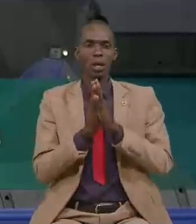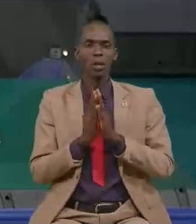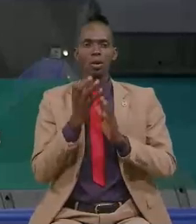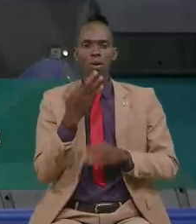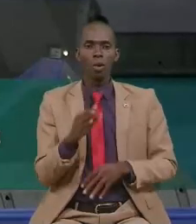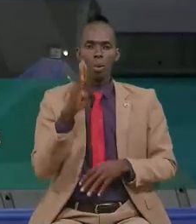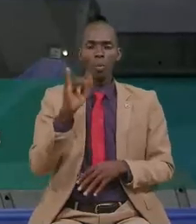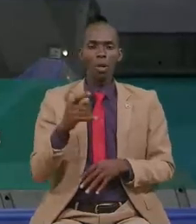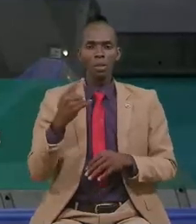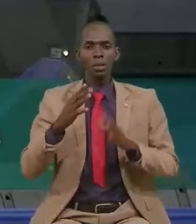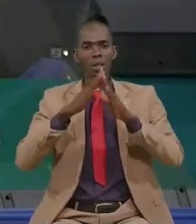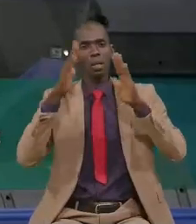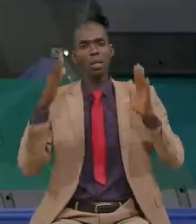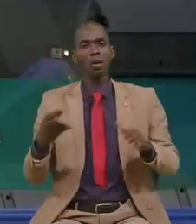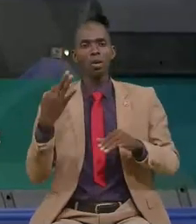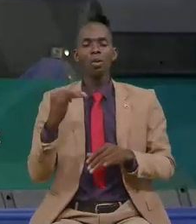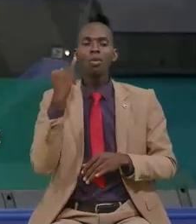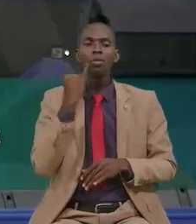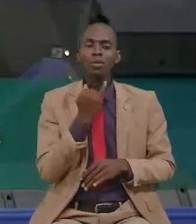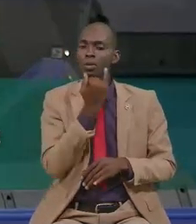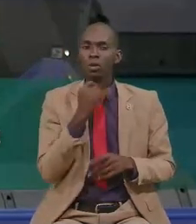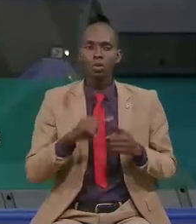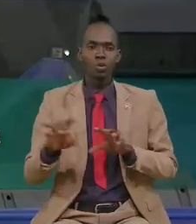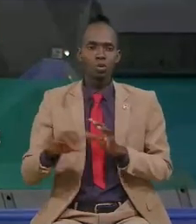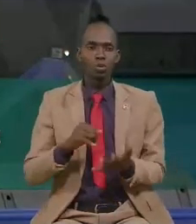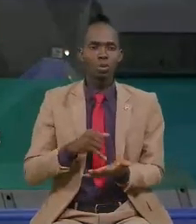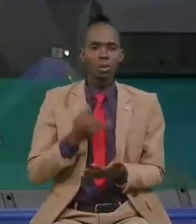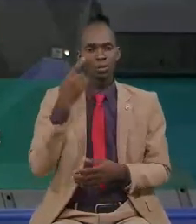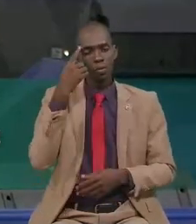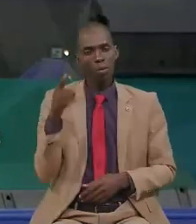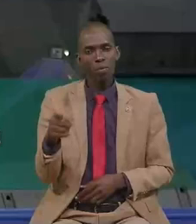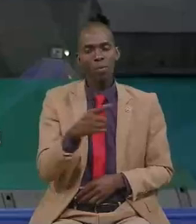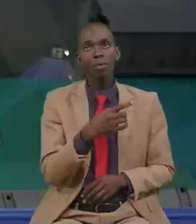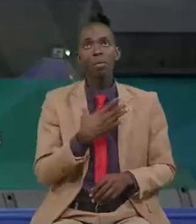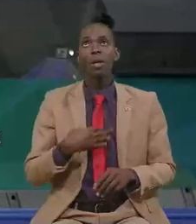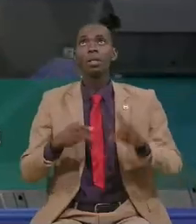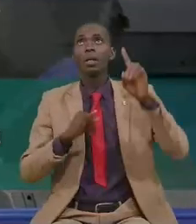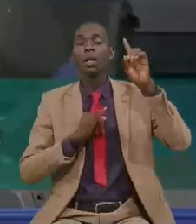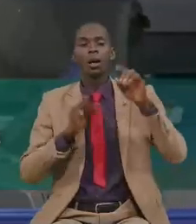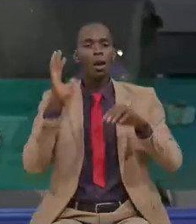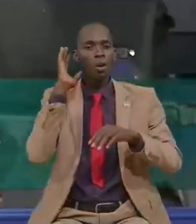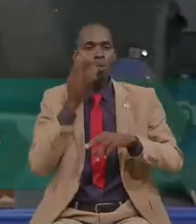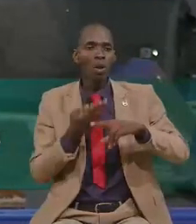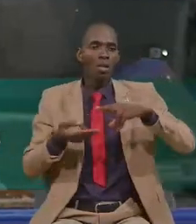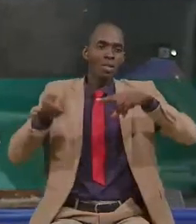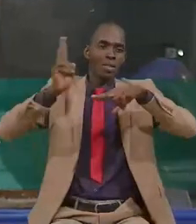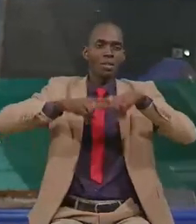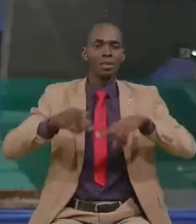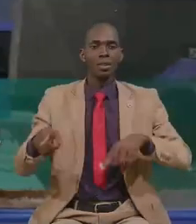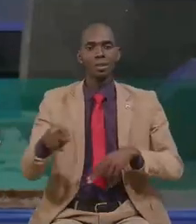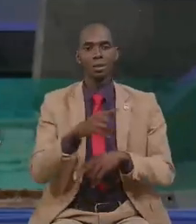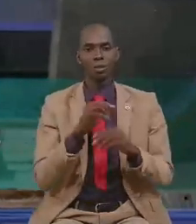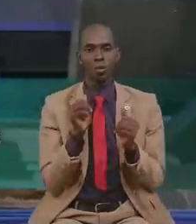maison d'Israël, voici ce que je ferai pour eux, je multiplierai les hommes comme un